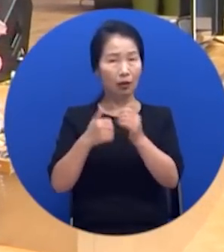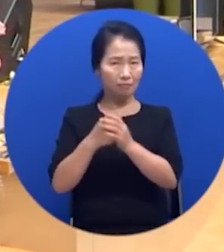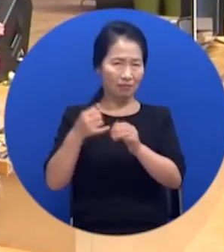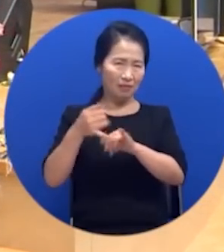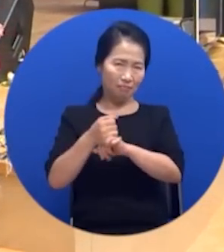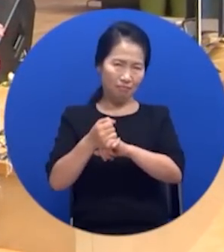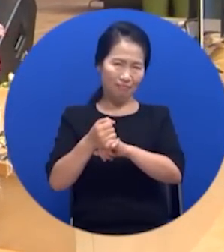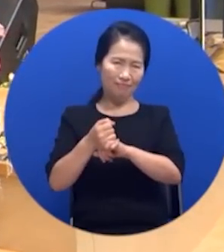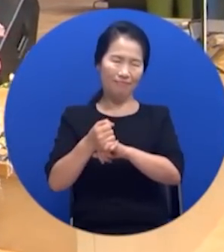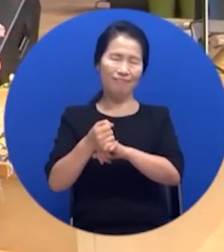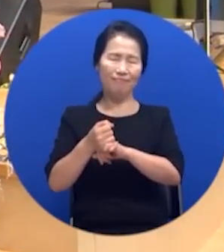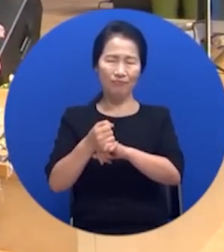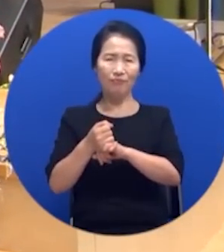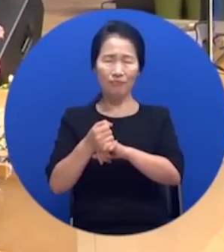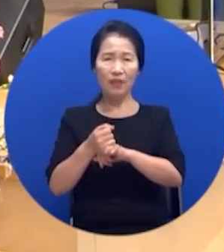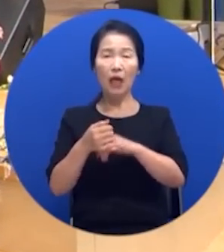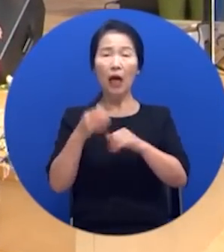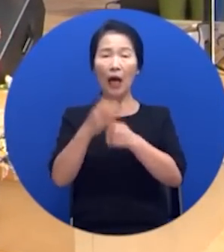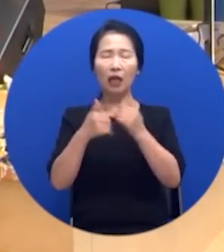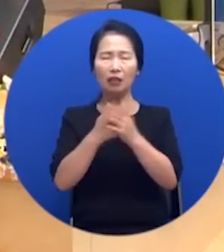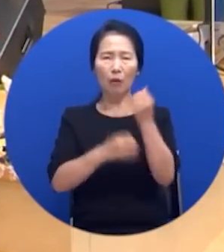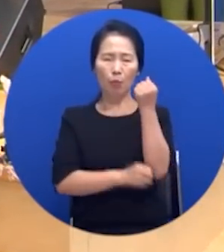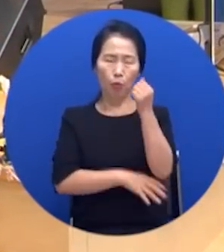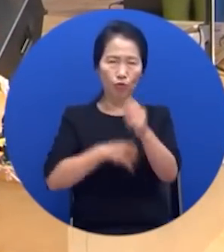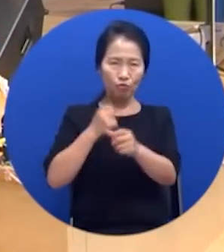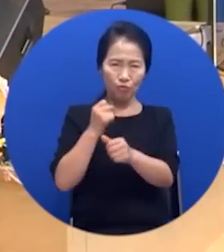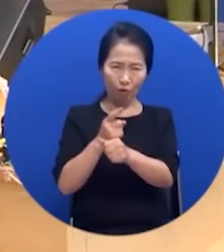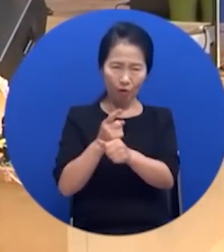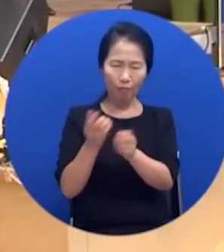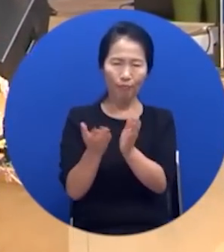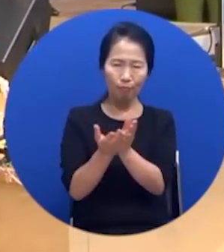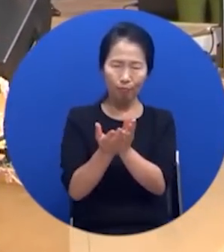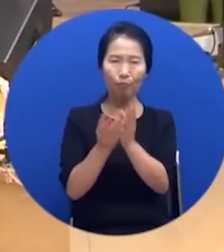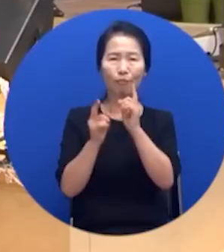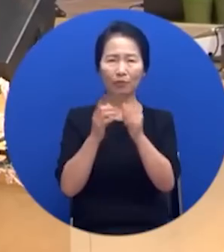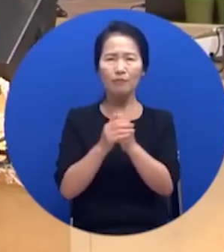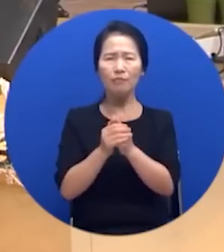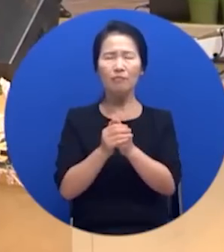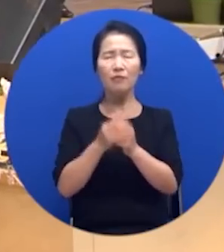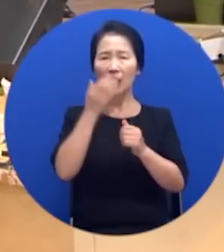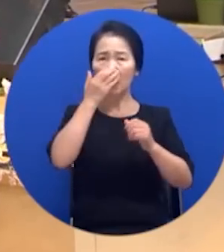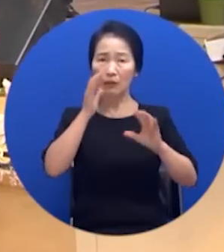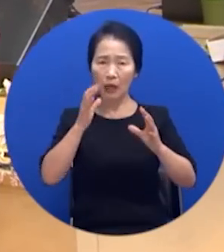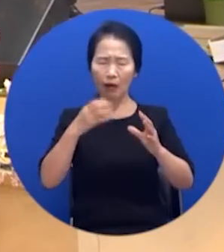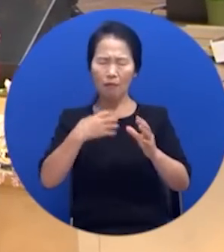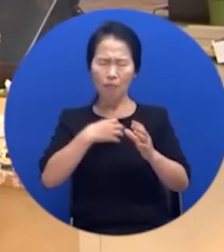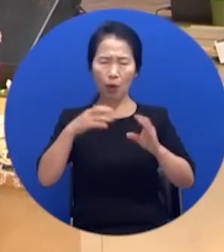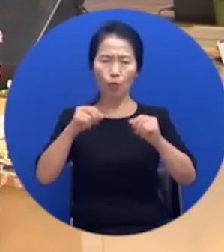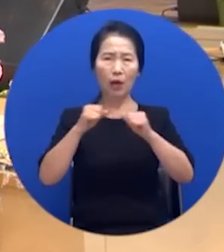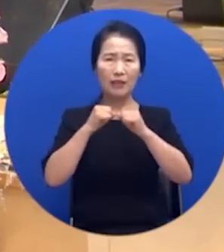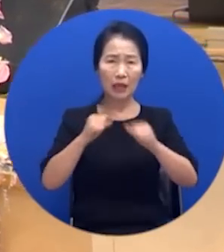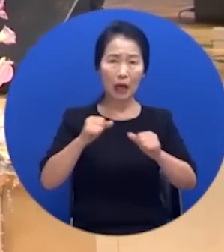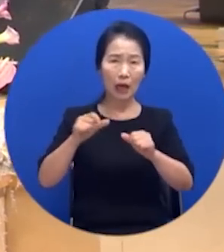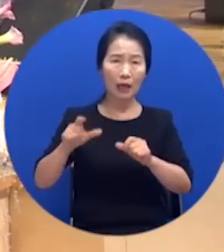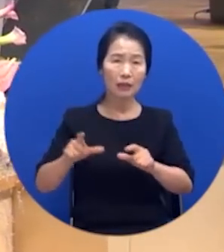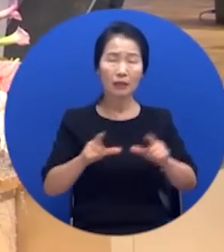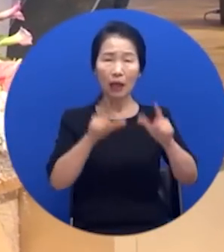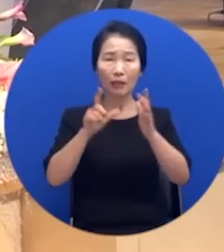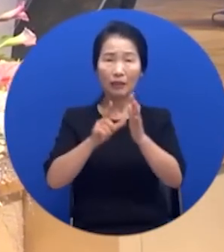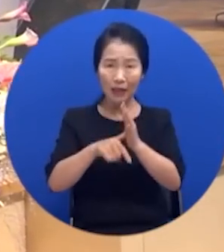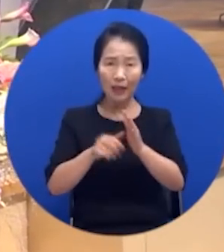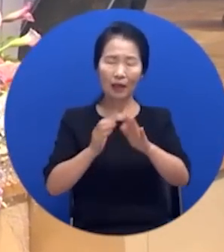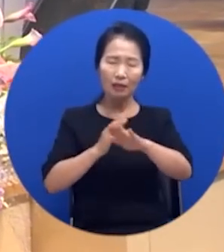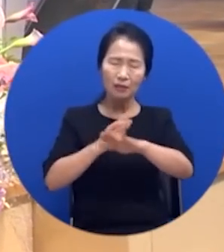말씀이요, 하나님의 본성입니다. 하나님은 이스라엘 백성들이 험한 광야를 지날 때에 그들 가운데 하나님이